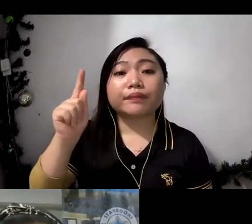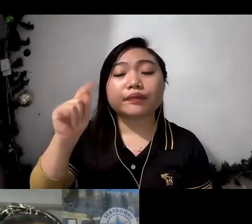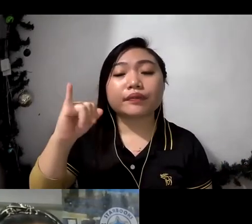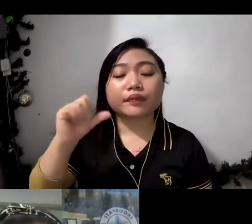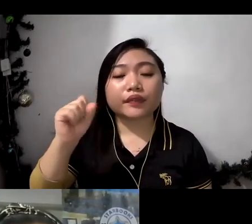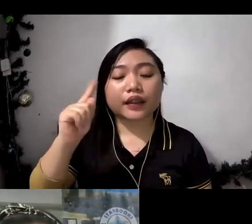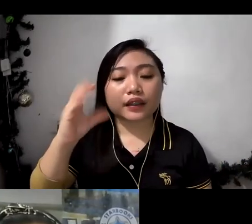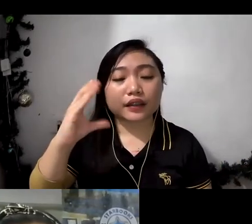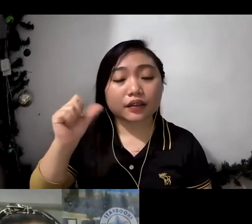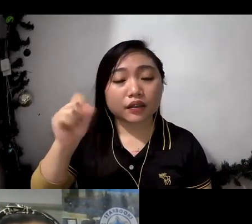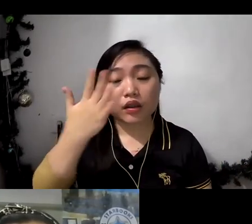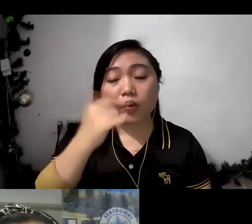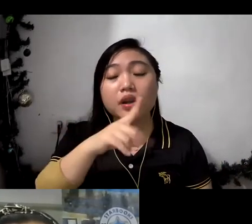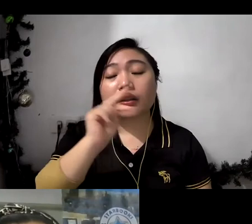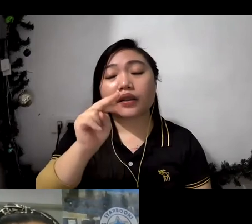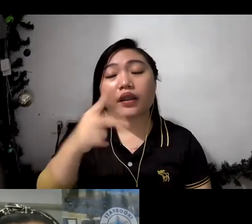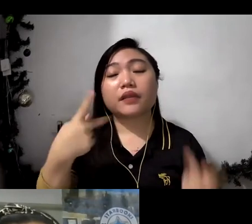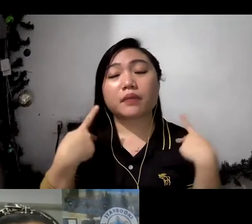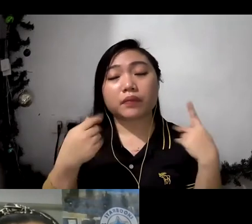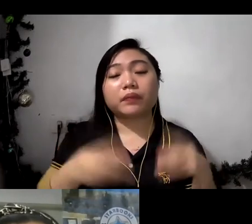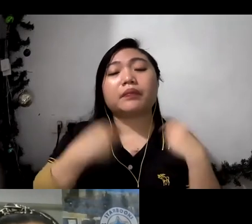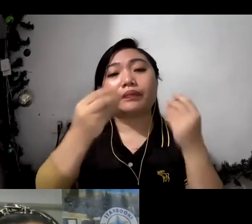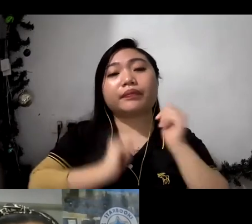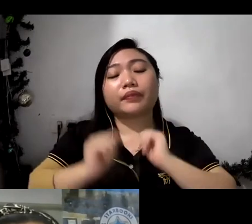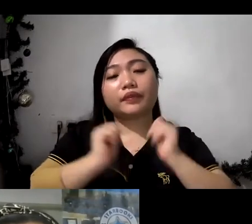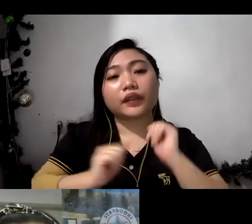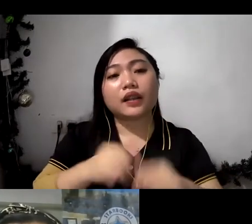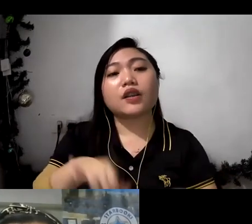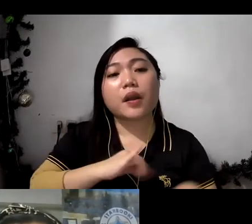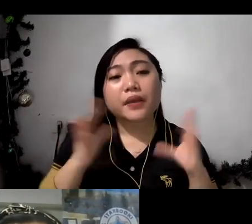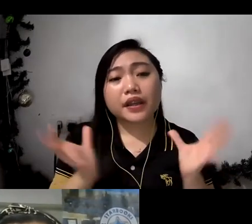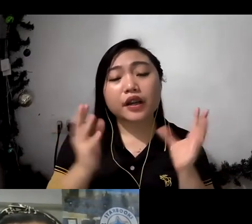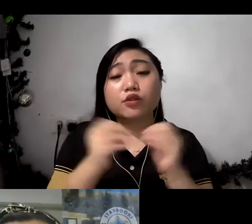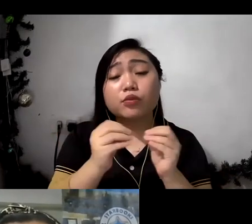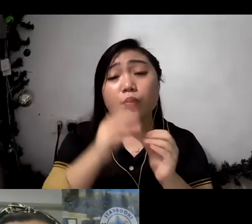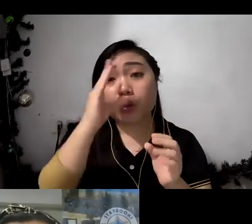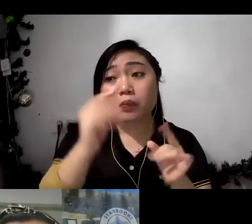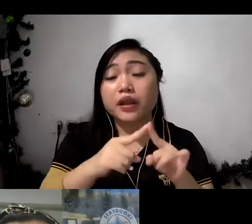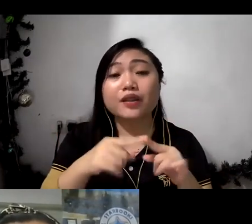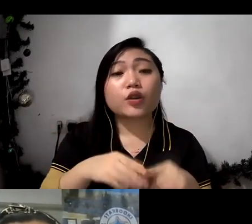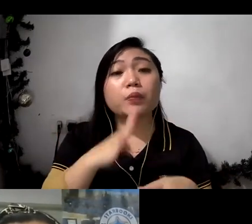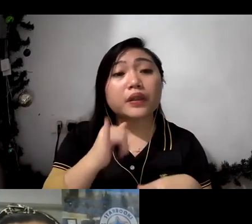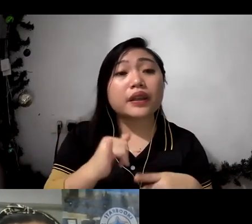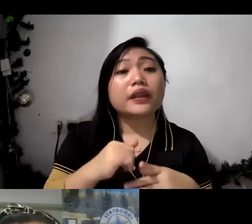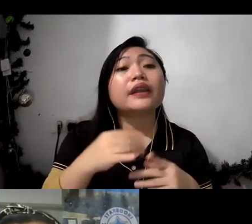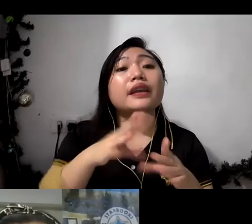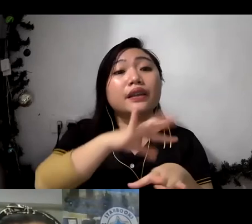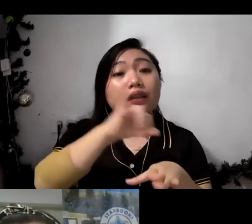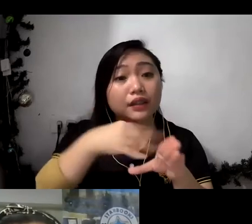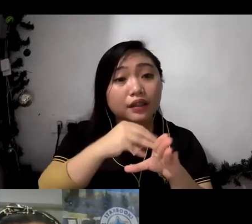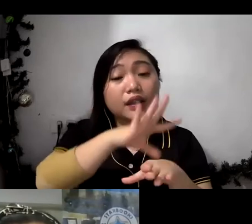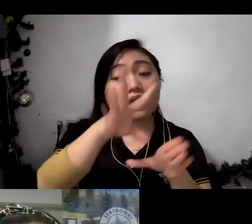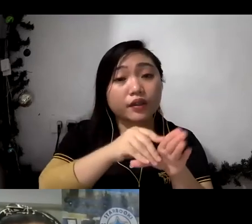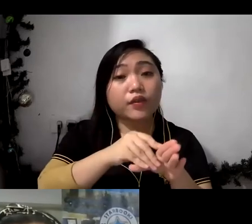bakit natin kailangan mag-take ng affirmative action. So again, I encourage more men to be involved in gender equality work